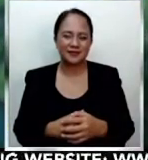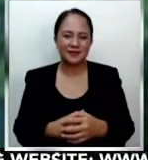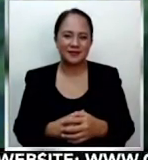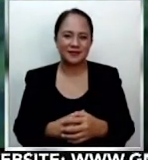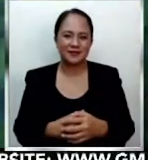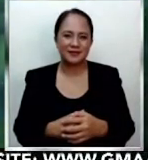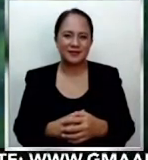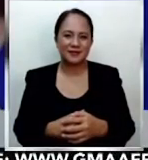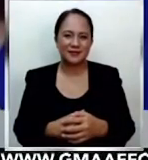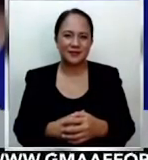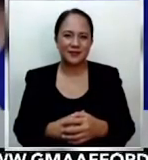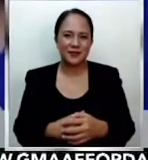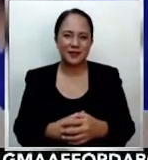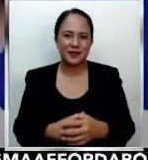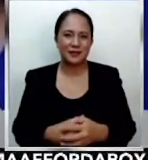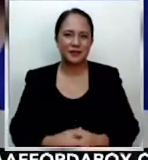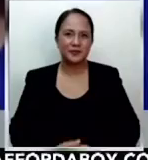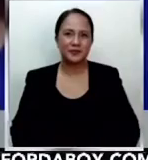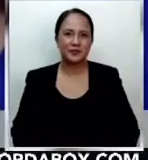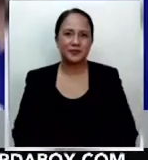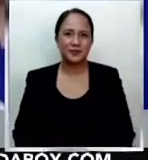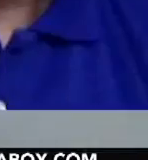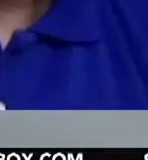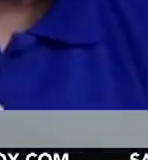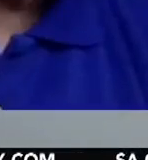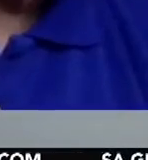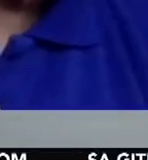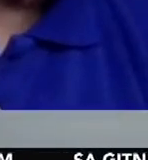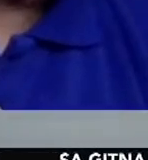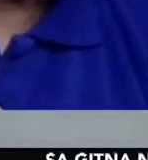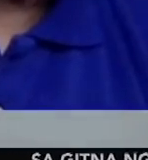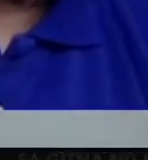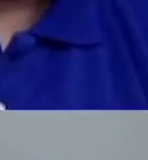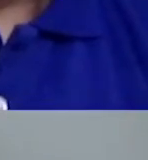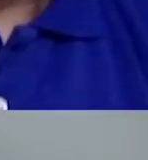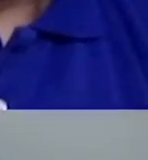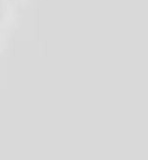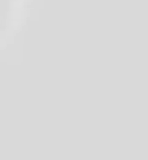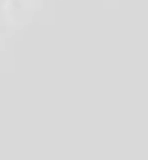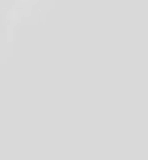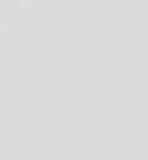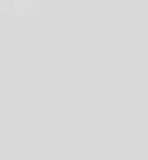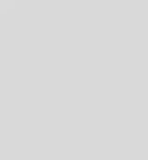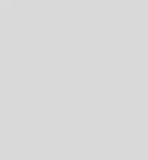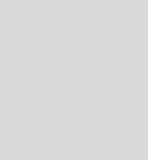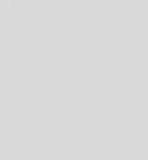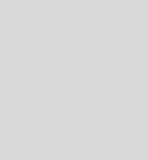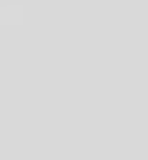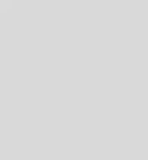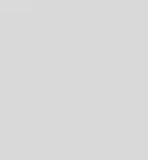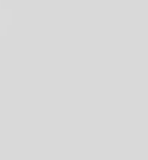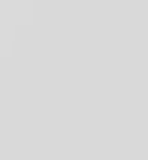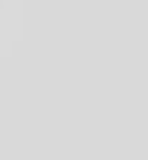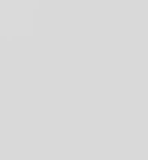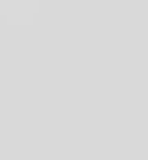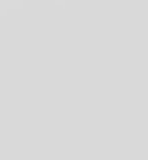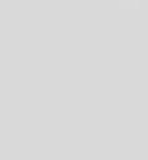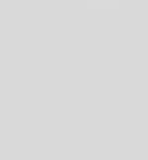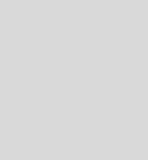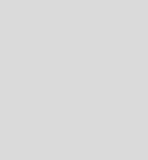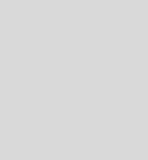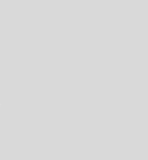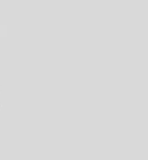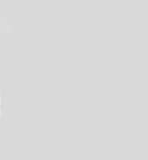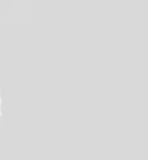Lars Santiago, updated sa showbiz happenings. Ang ulat panahon ni GMA